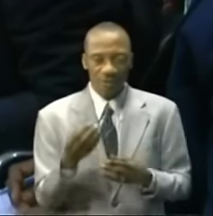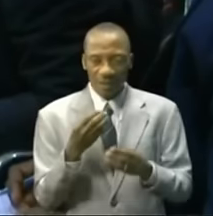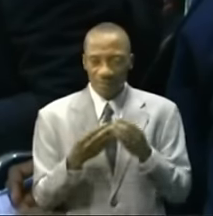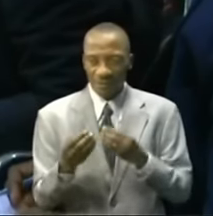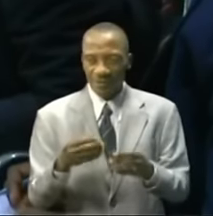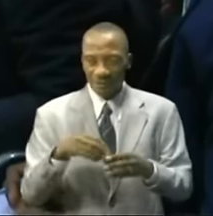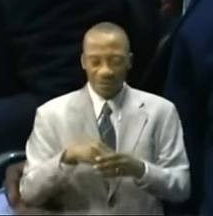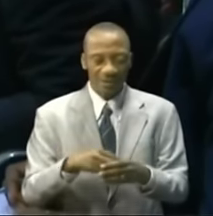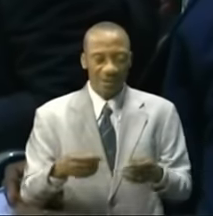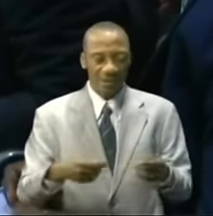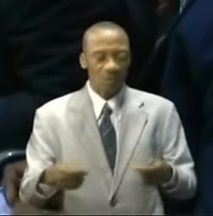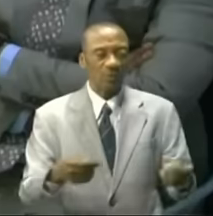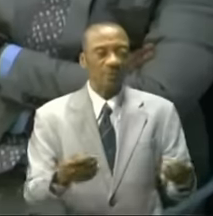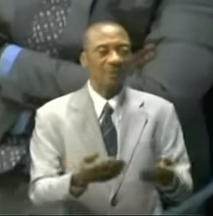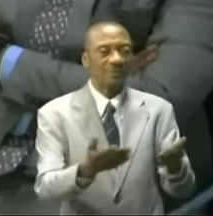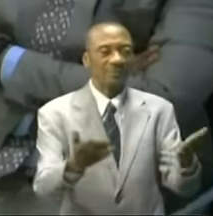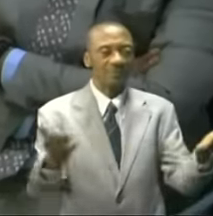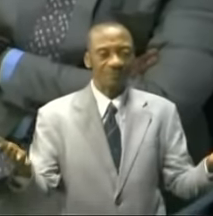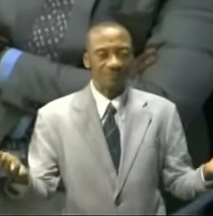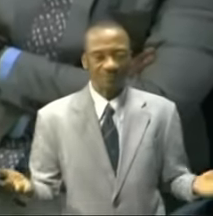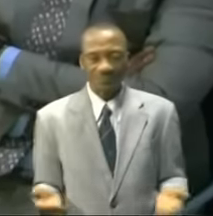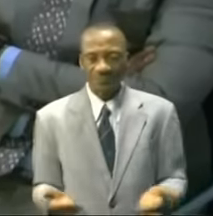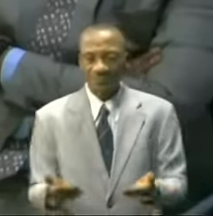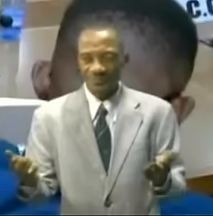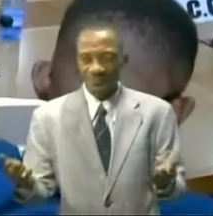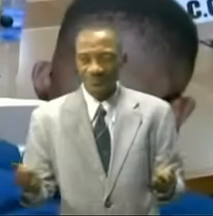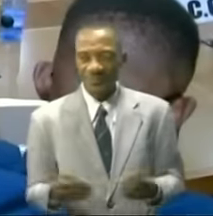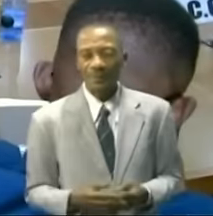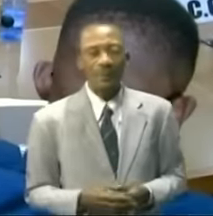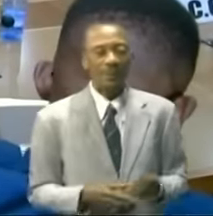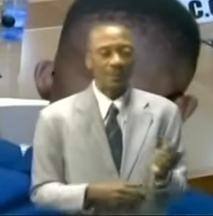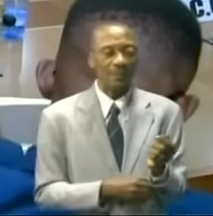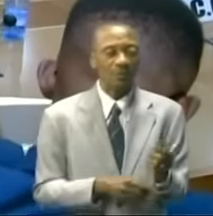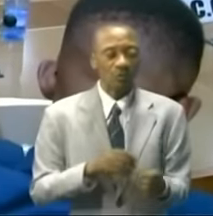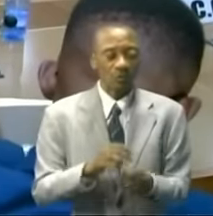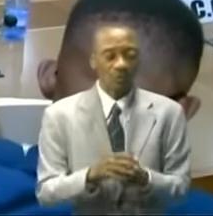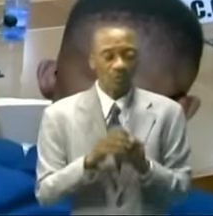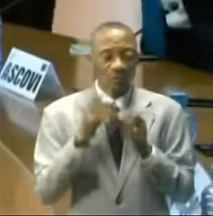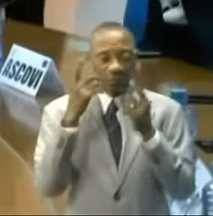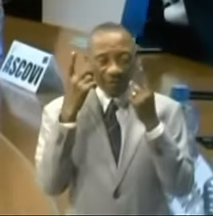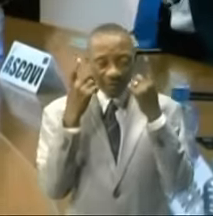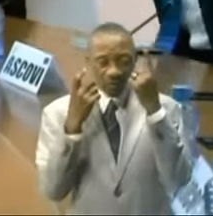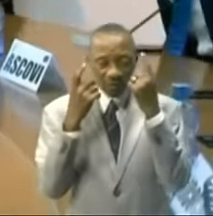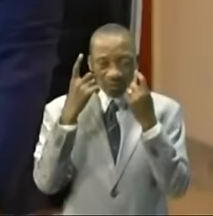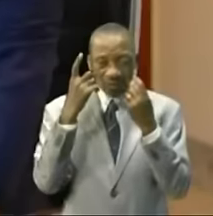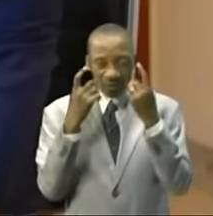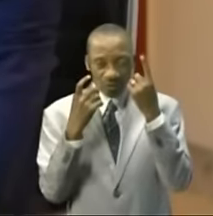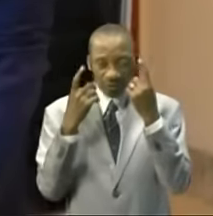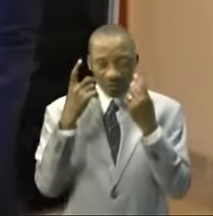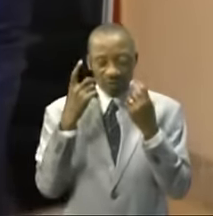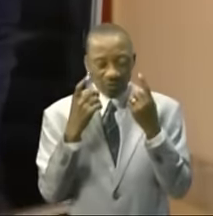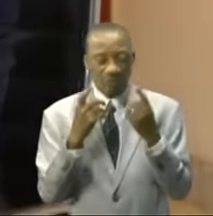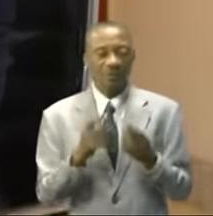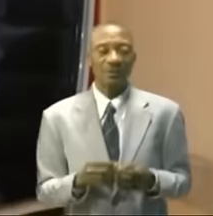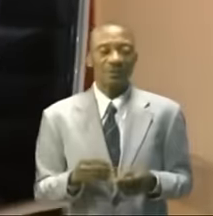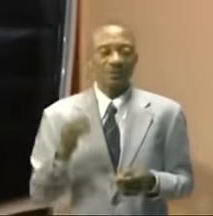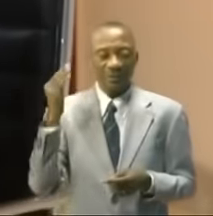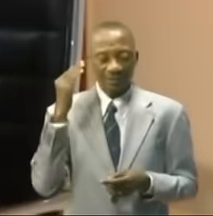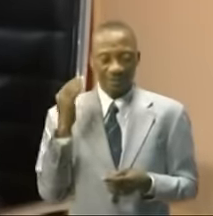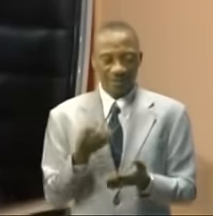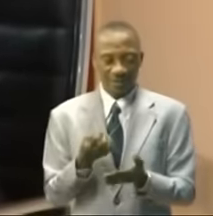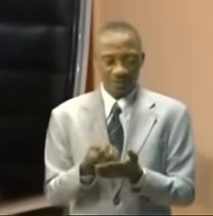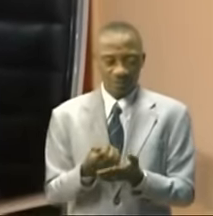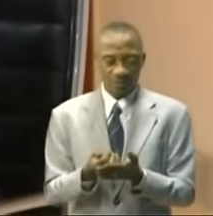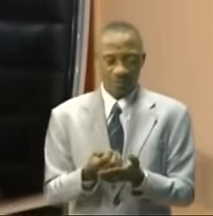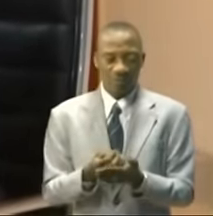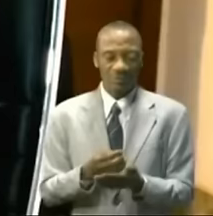droits des consommateurs en RDC qui ont reçu les explications du vice-premier ministre, ministre de l'économie nationale, Daniel Moukoukousamba,